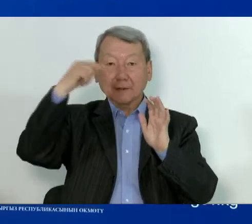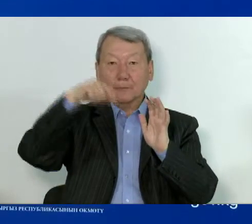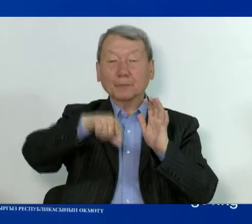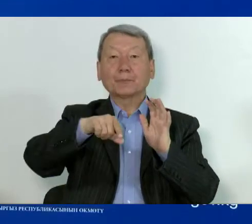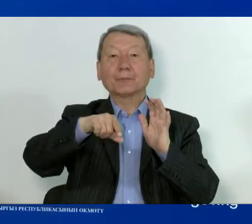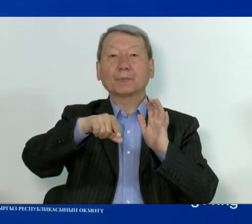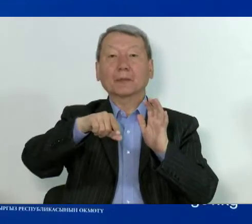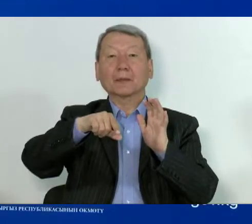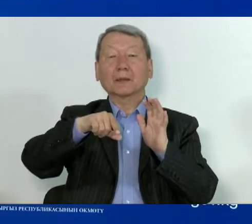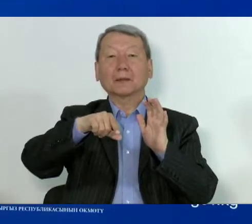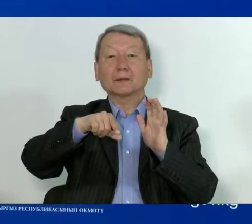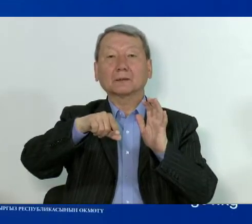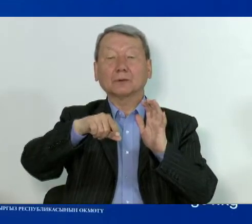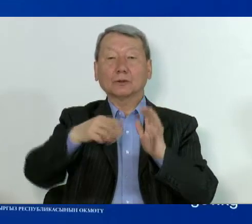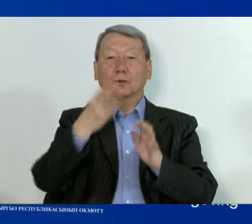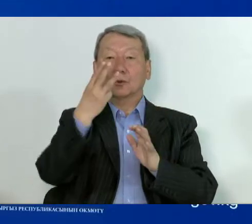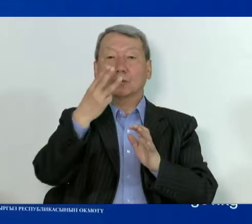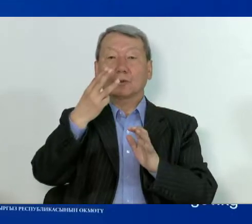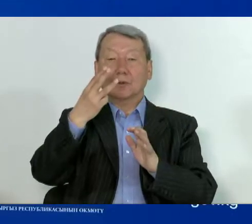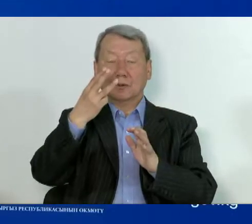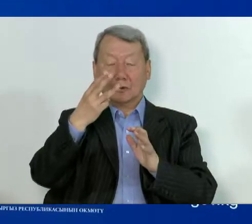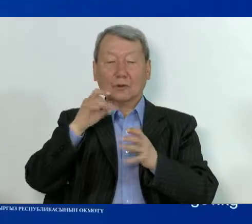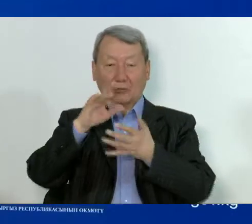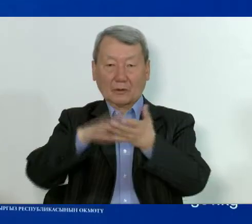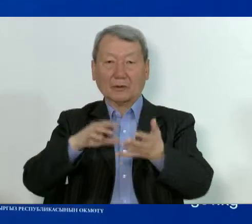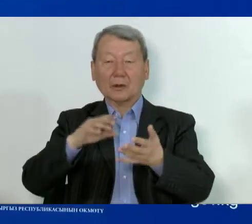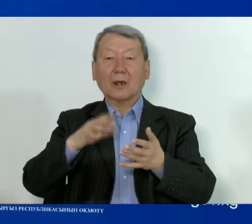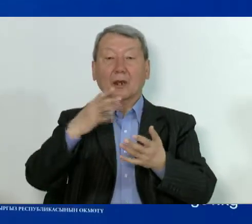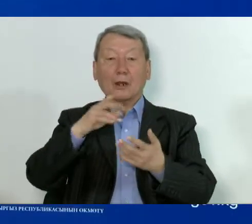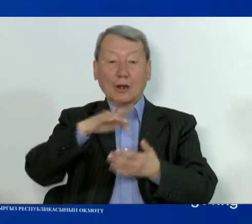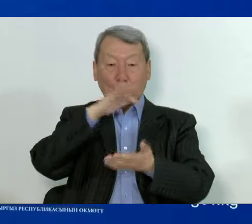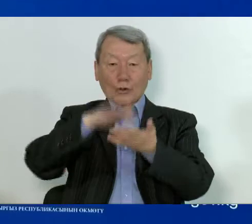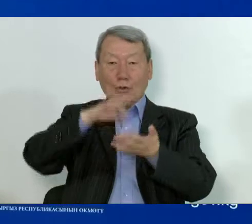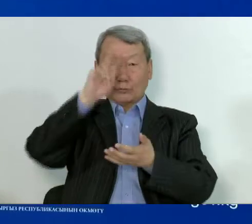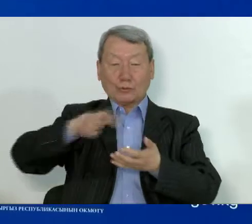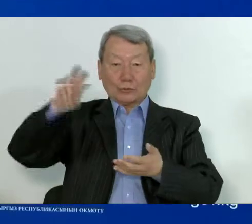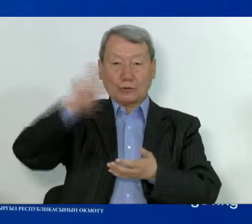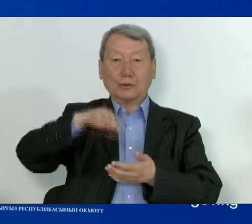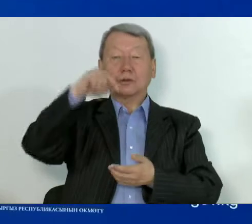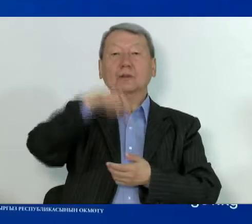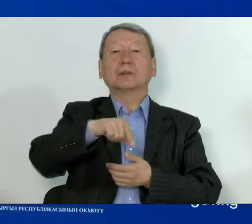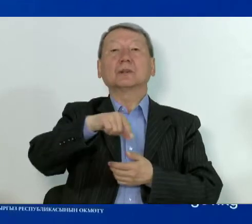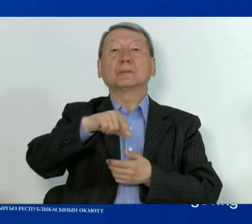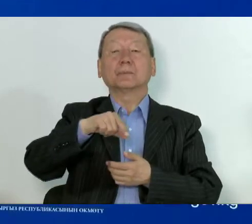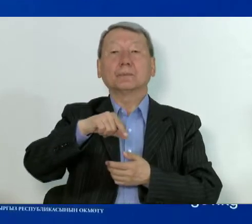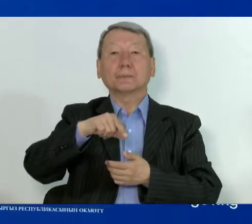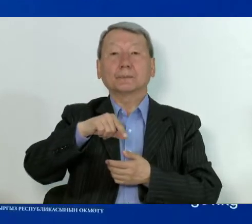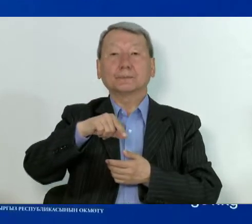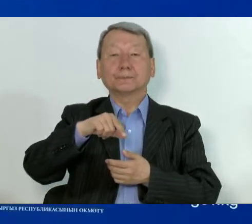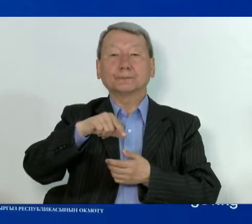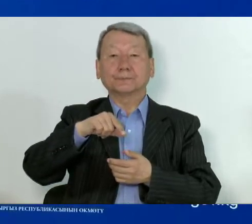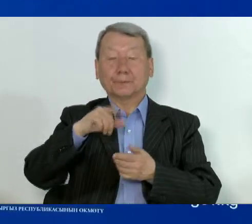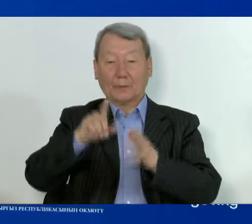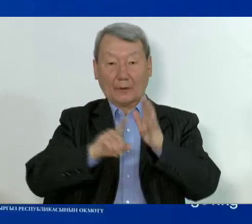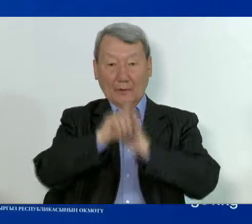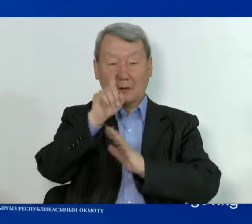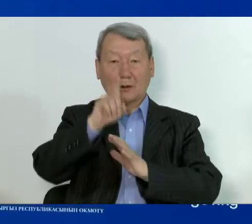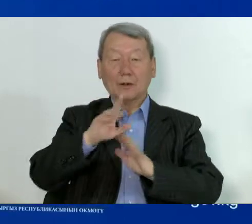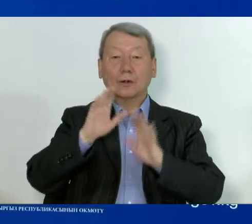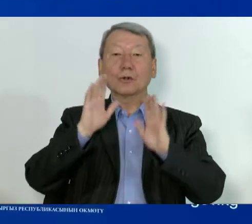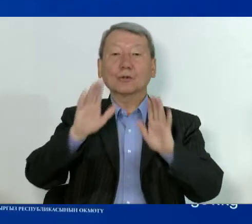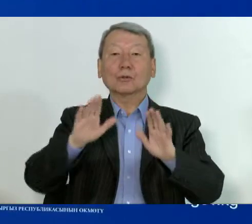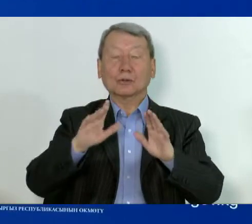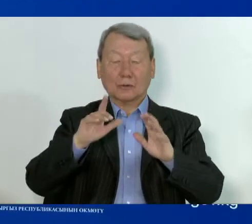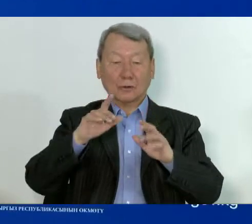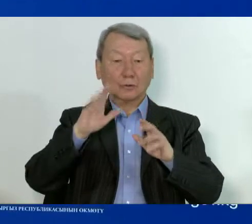анын ичинен 3 жаш өспүрүм. Бишкек шаарынын аймагында өзгөчө кырдаал киргизгенден баштап атайын